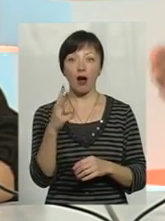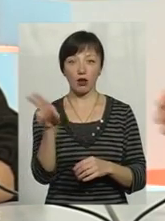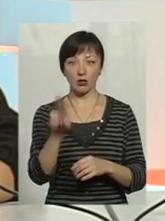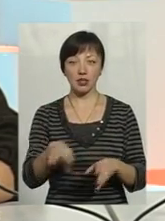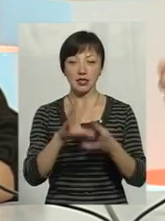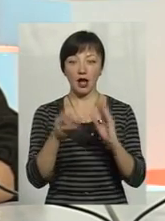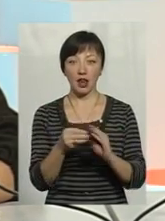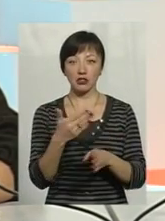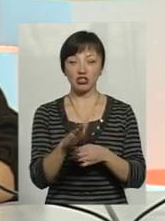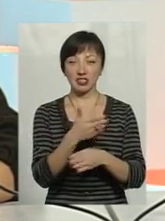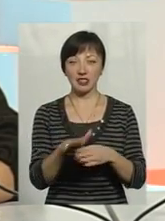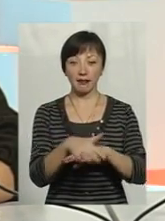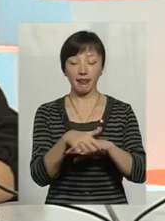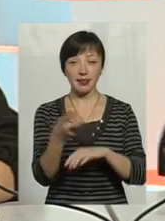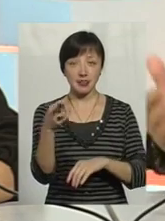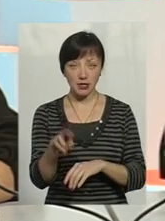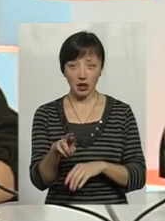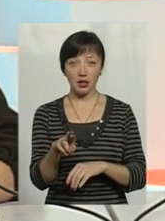загальна частина населення